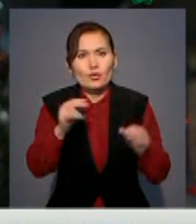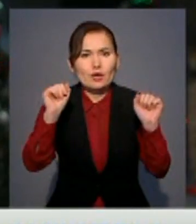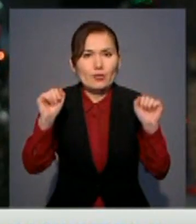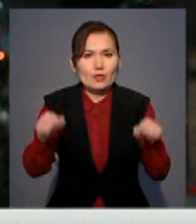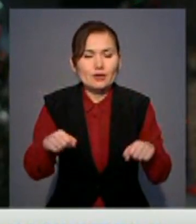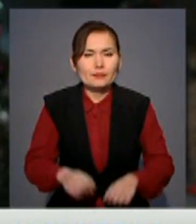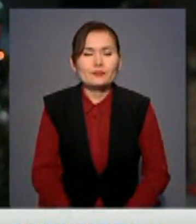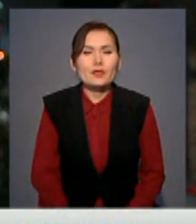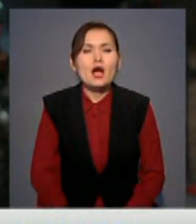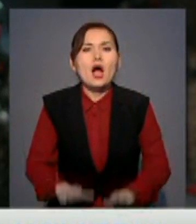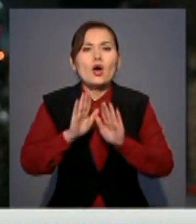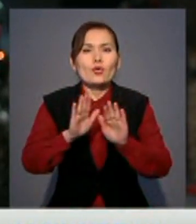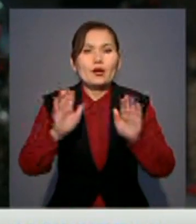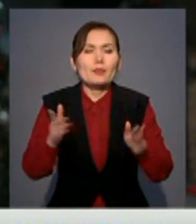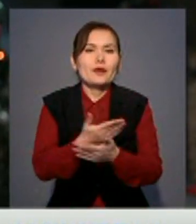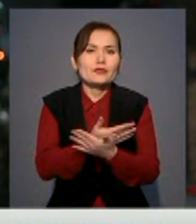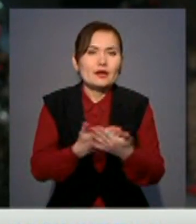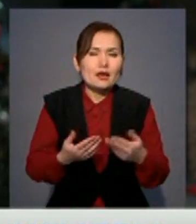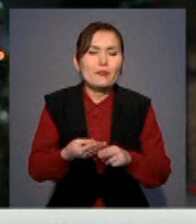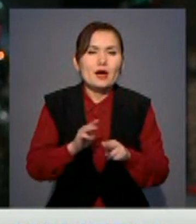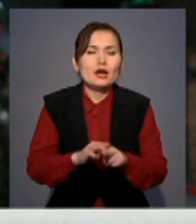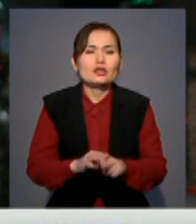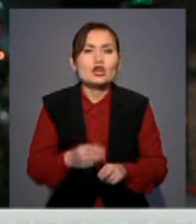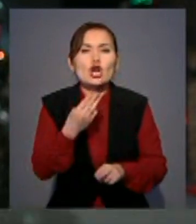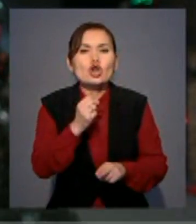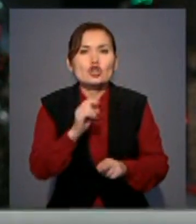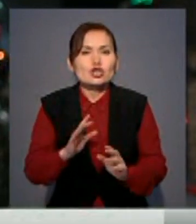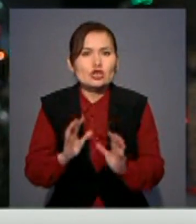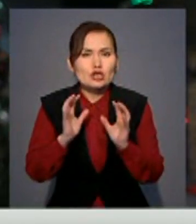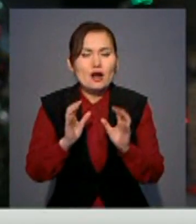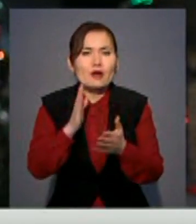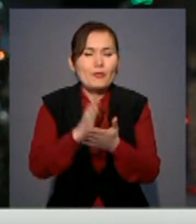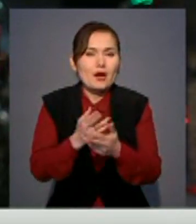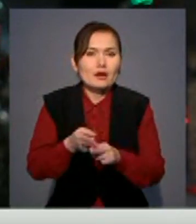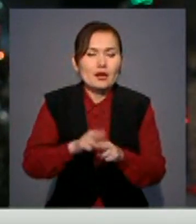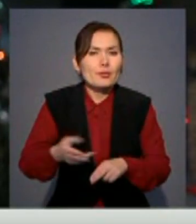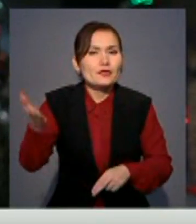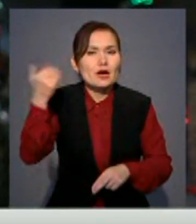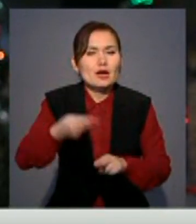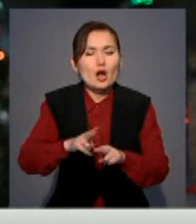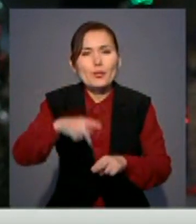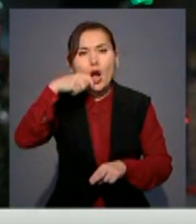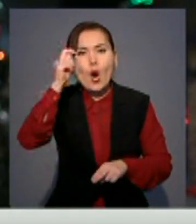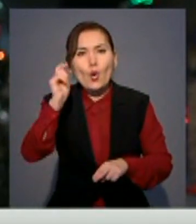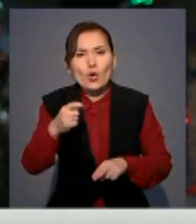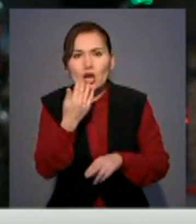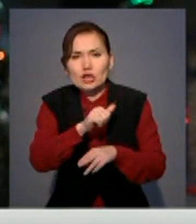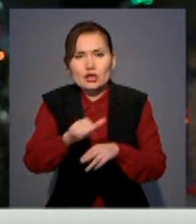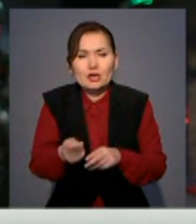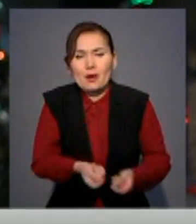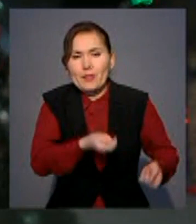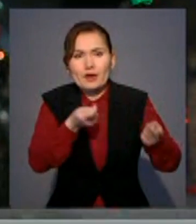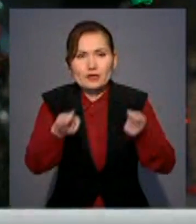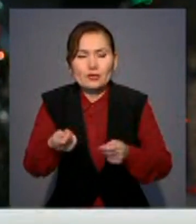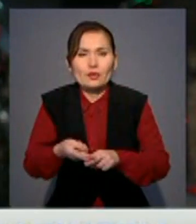шар. Көрмемізде Вена балында қойылған шар бар. Бұл Австро-Венгерлік империяның бұйымы. Бір кездері украиналық делегацияның Рим папасы